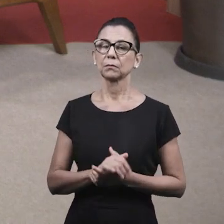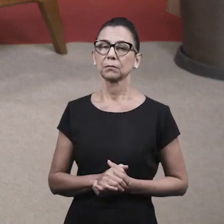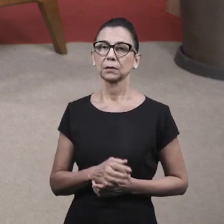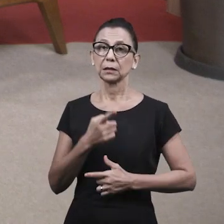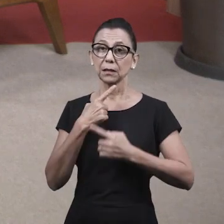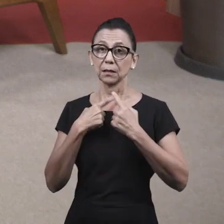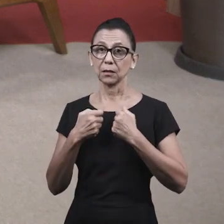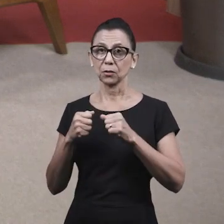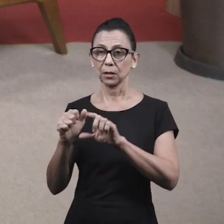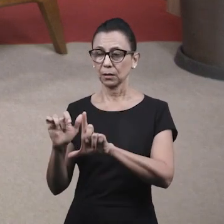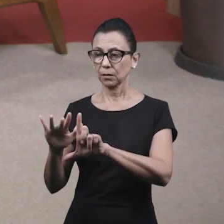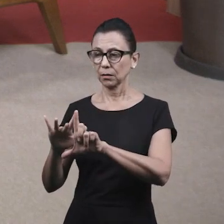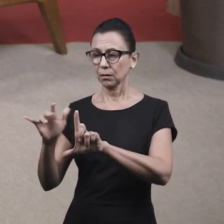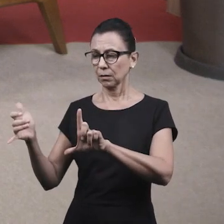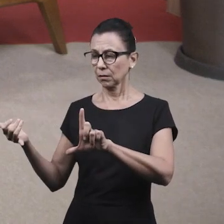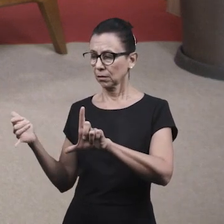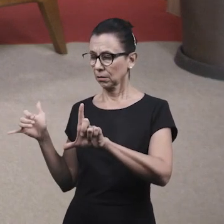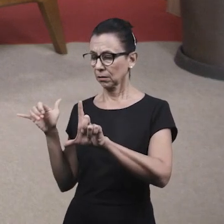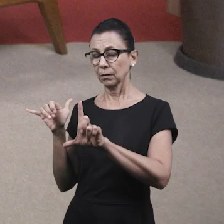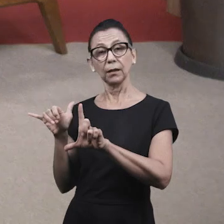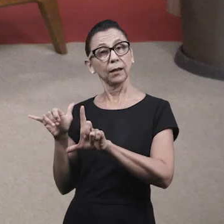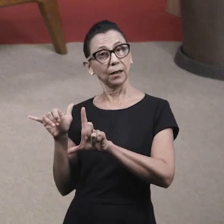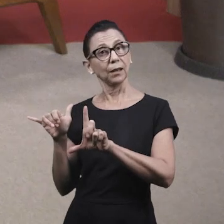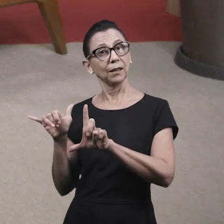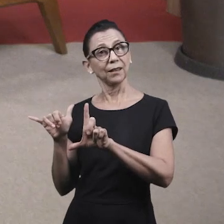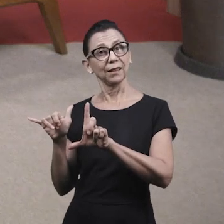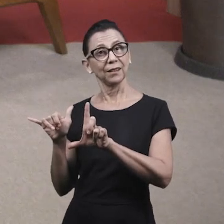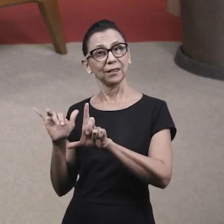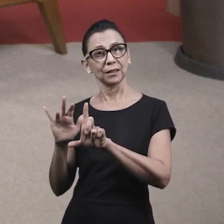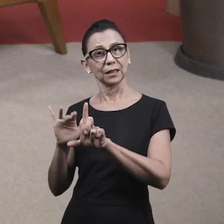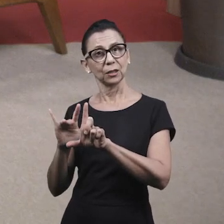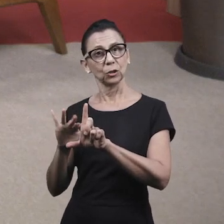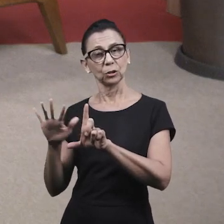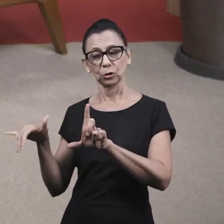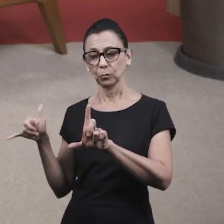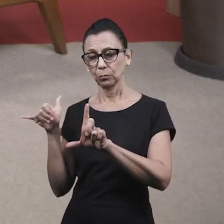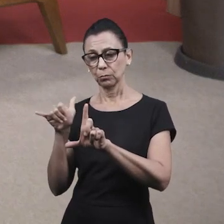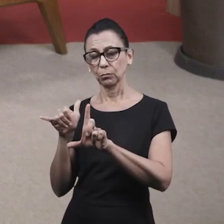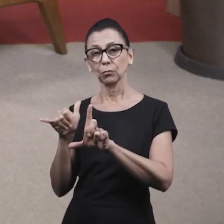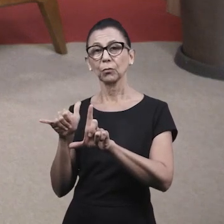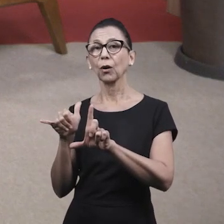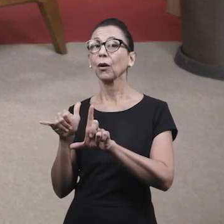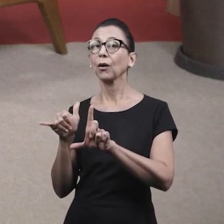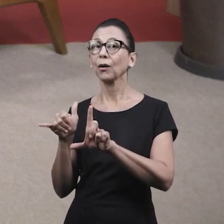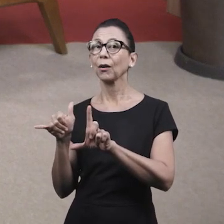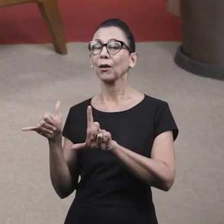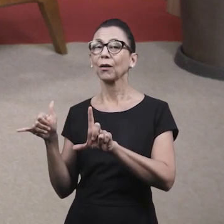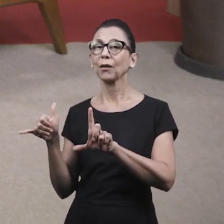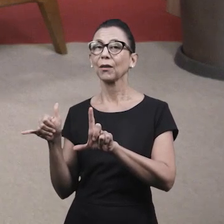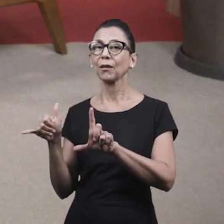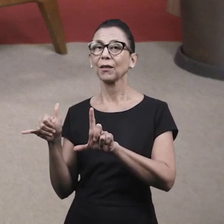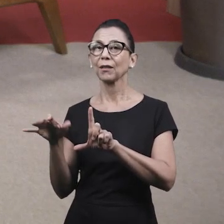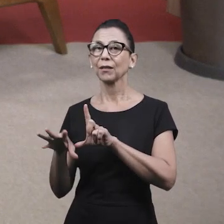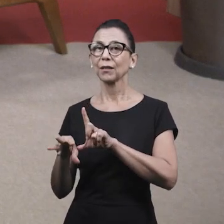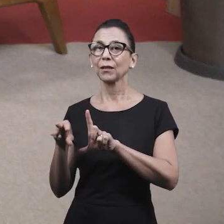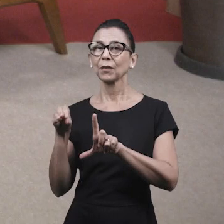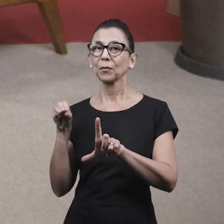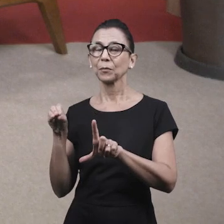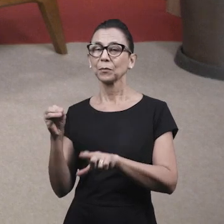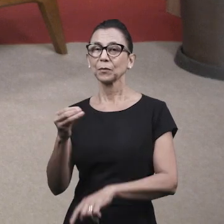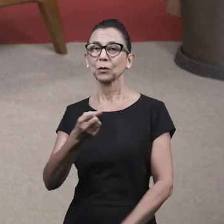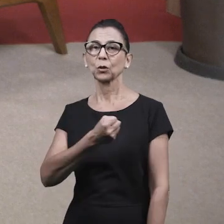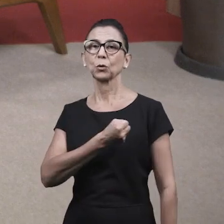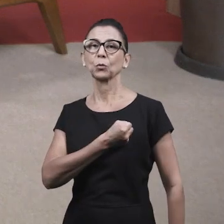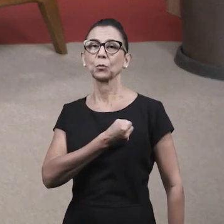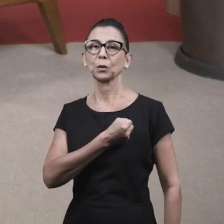pointez l'appareil photo de votre smartphone vers le code qui apparaît à l'écran, à côté du numéro, et votre appareil va être redirigé